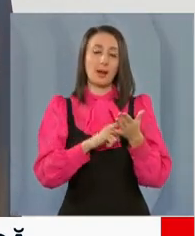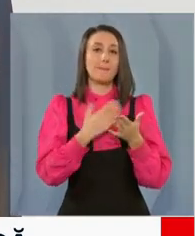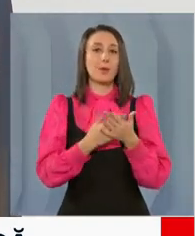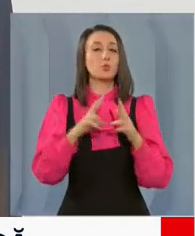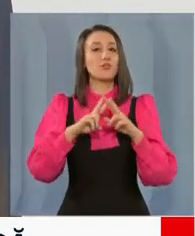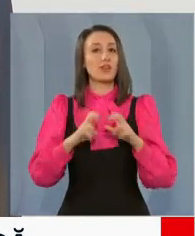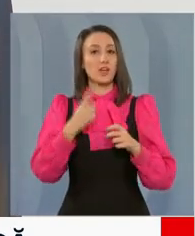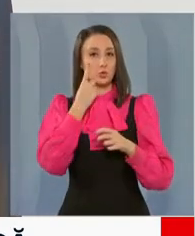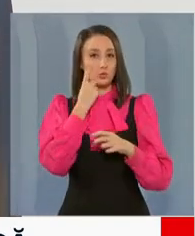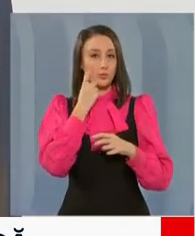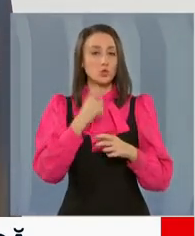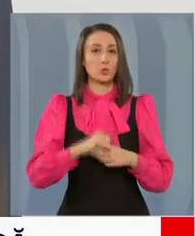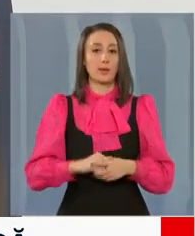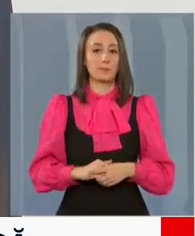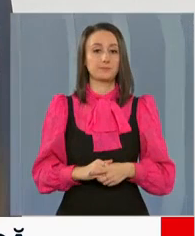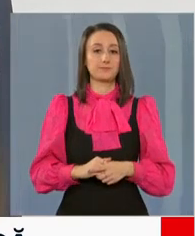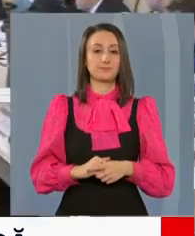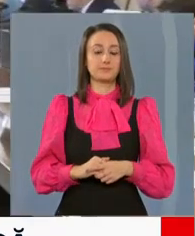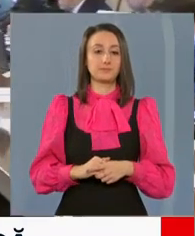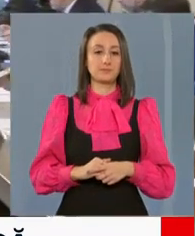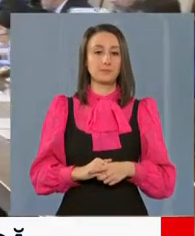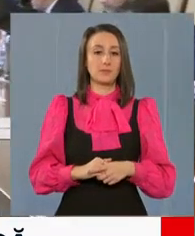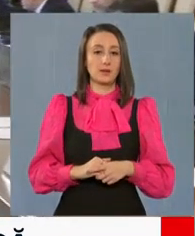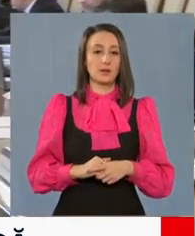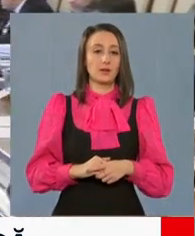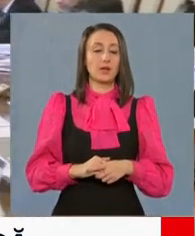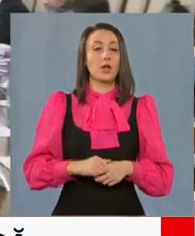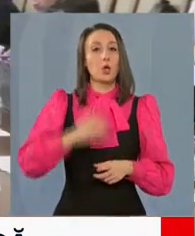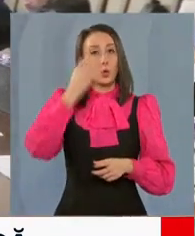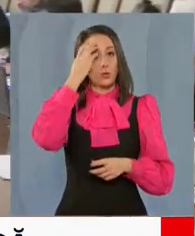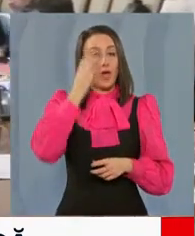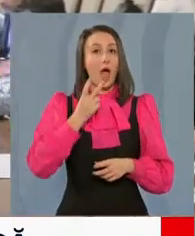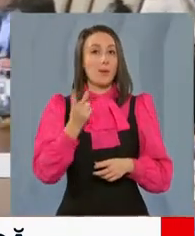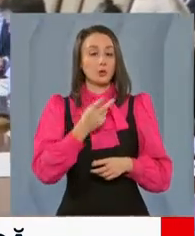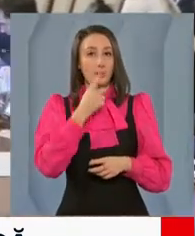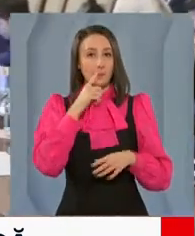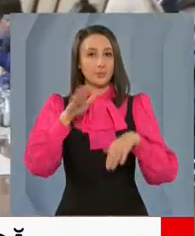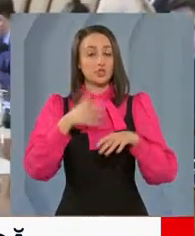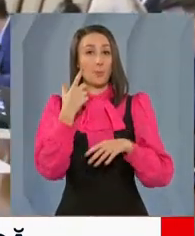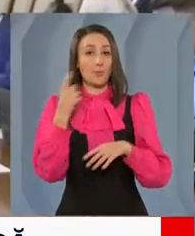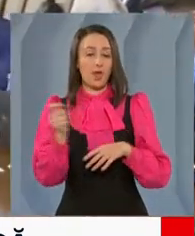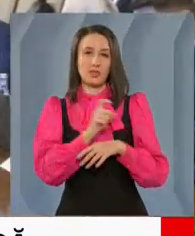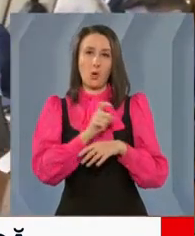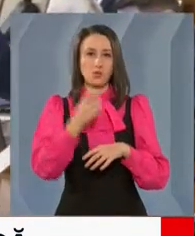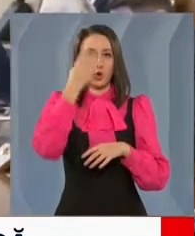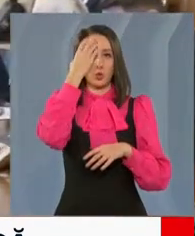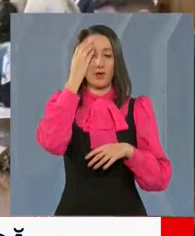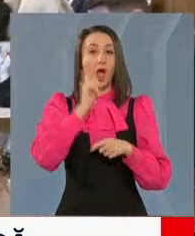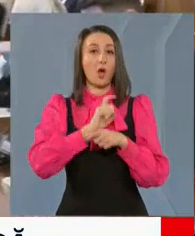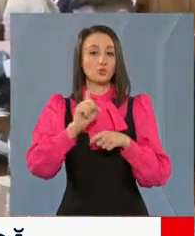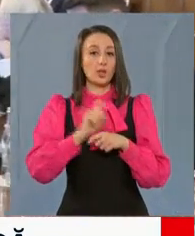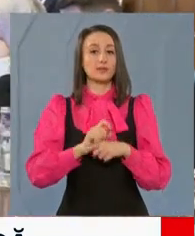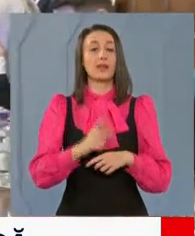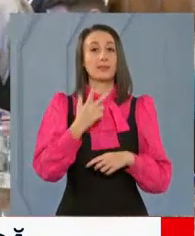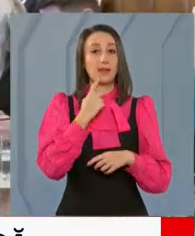verificarea sus privind teza sa de doctorat din guvernul Ciucă doi miniștri au părăsit executivul din cauza acuzațiilor de plagiat